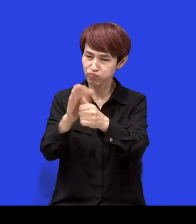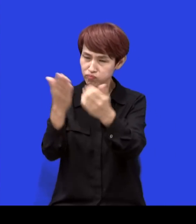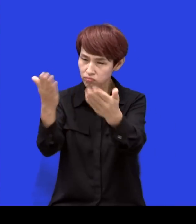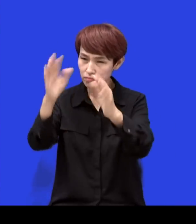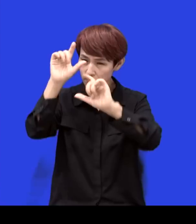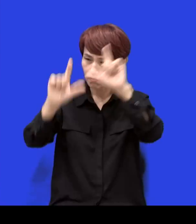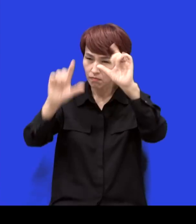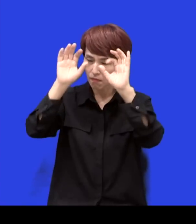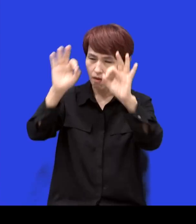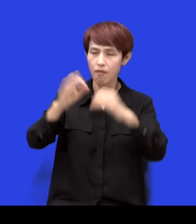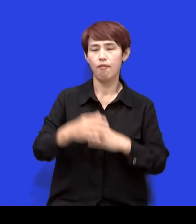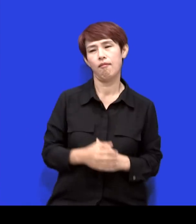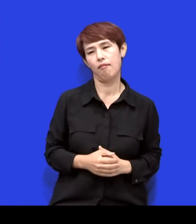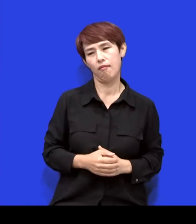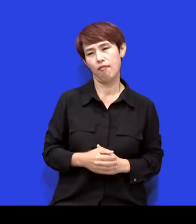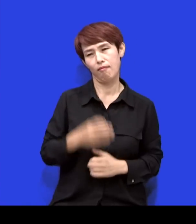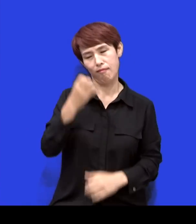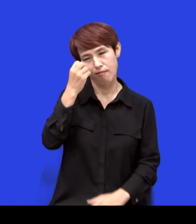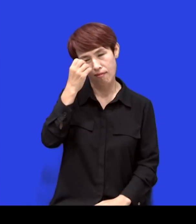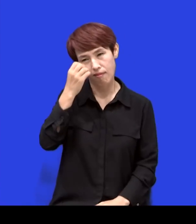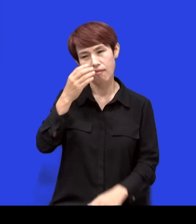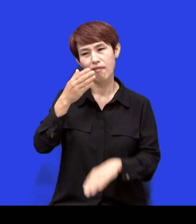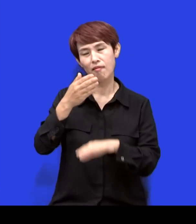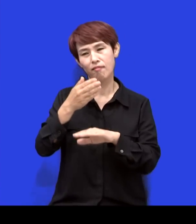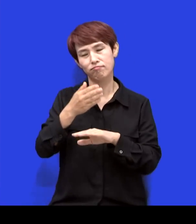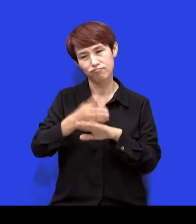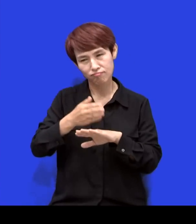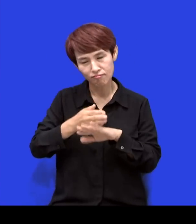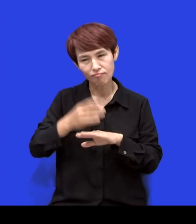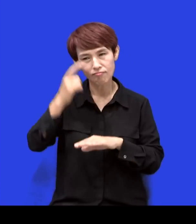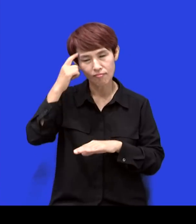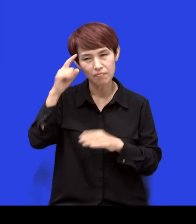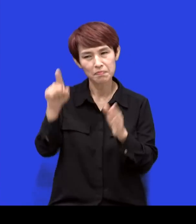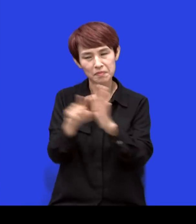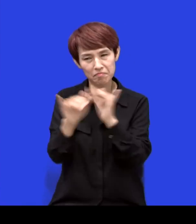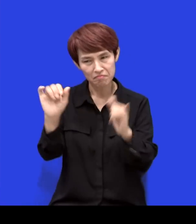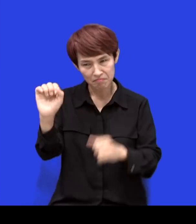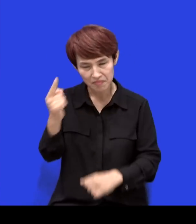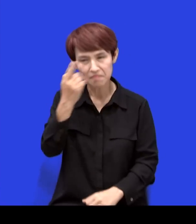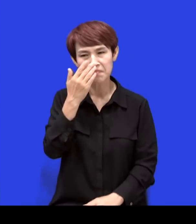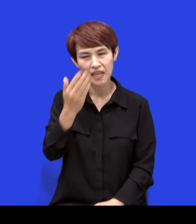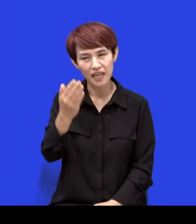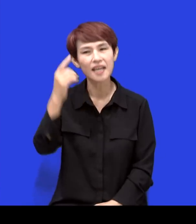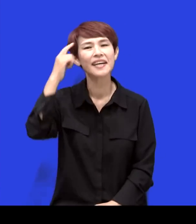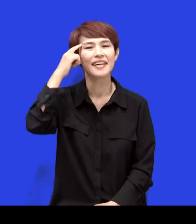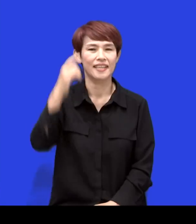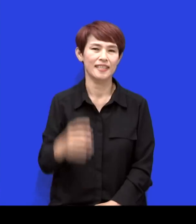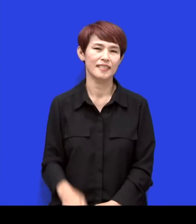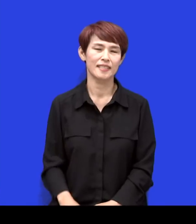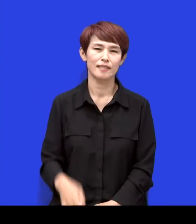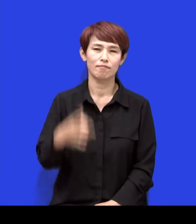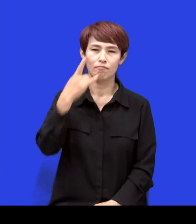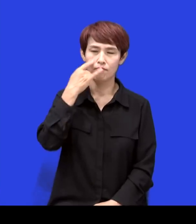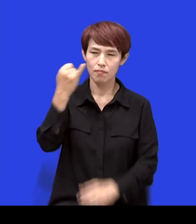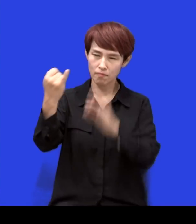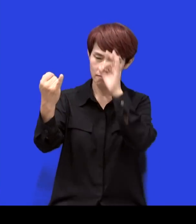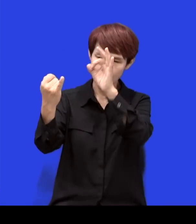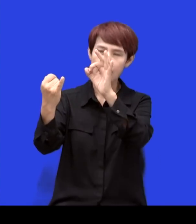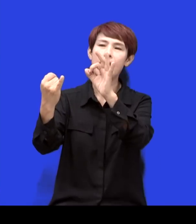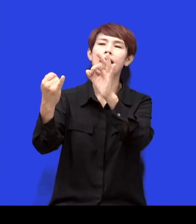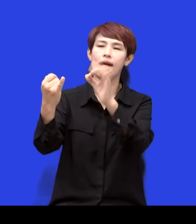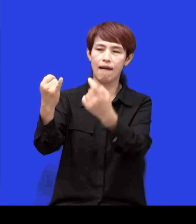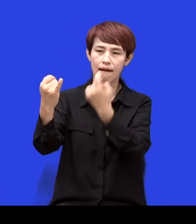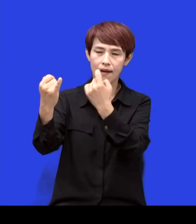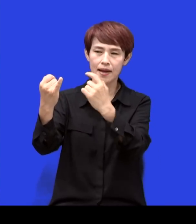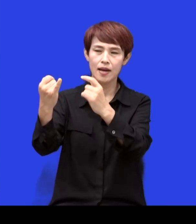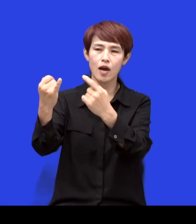또 신앙인이어서 가능했던 거라고 저는 생각을 해요. 지금 예. 보면 예, 그래서 그런 것들이 이제 어머니한테 좀 제 영향을 받고 네. 예,